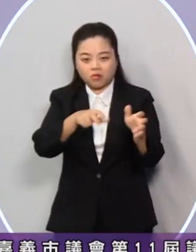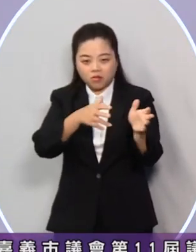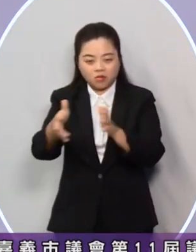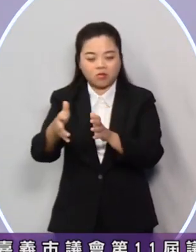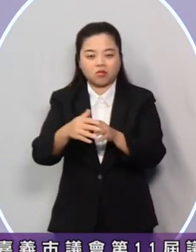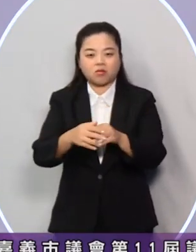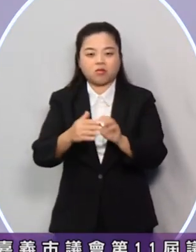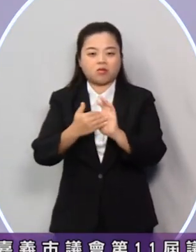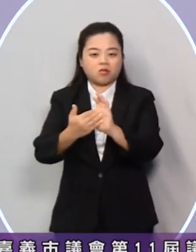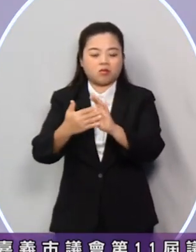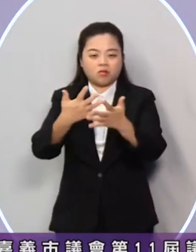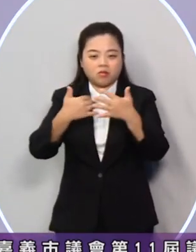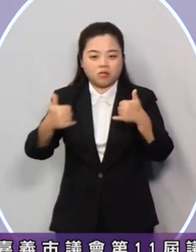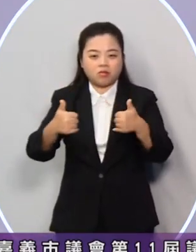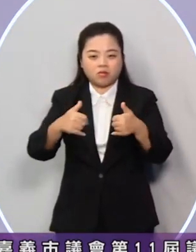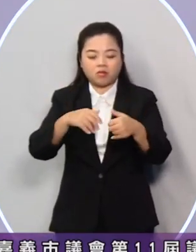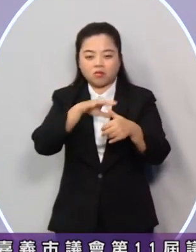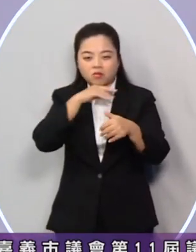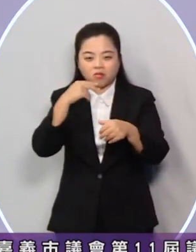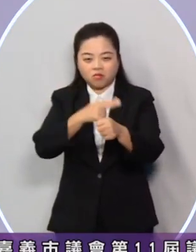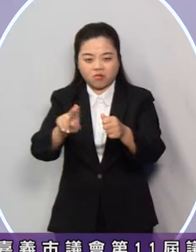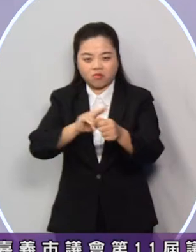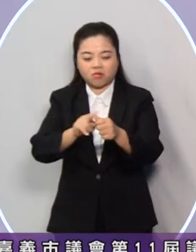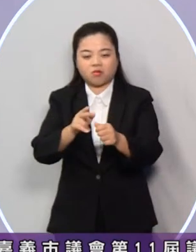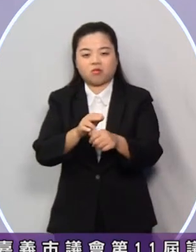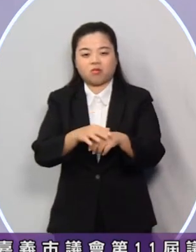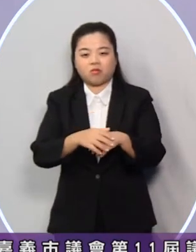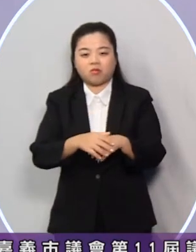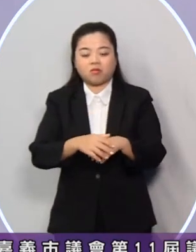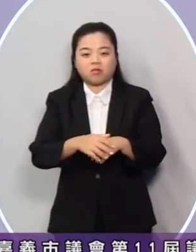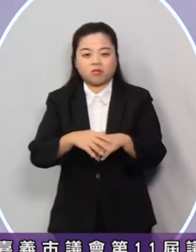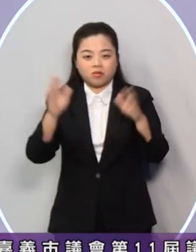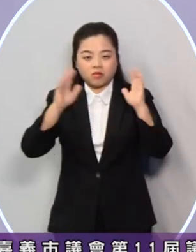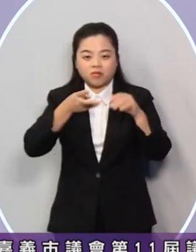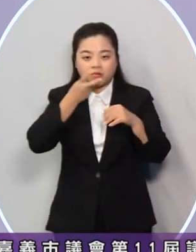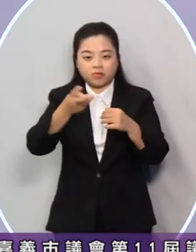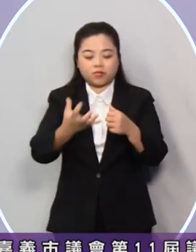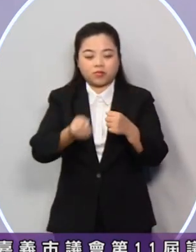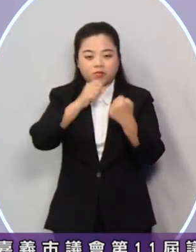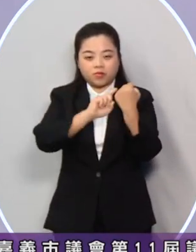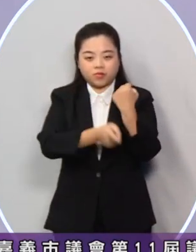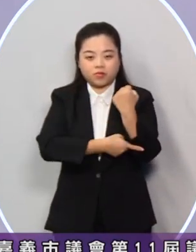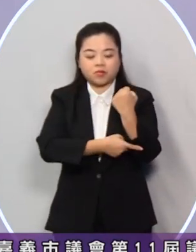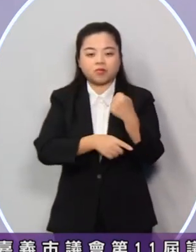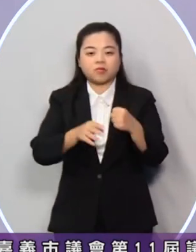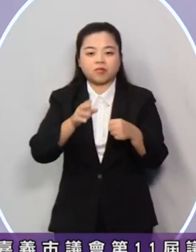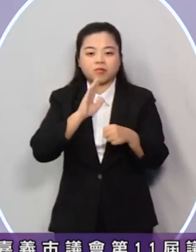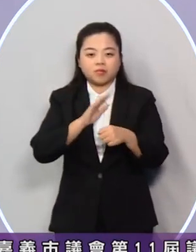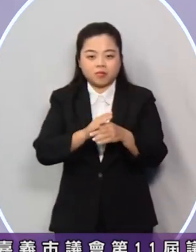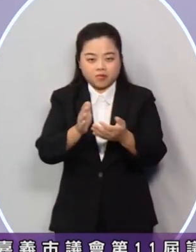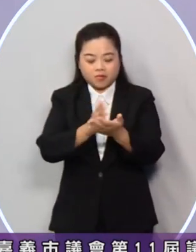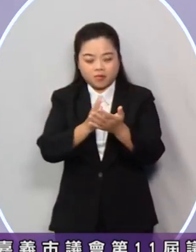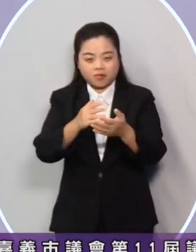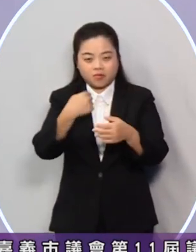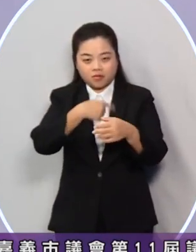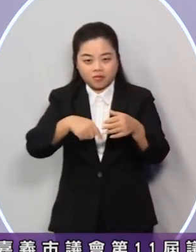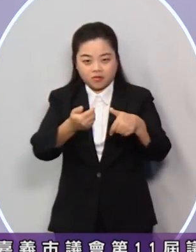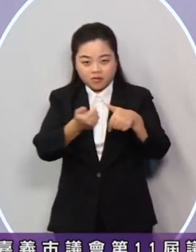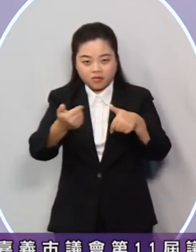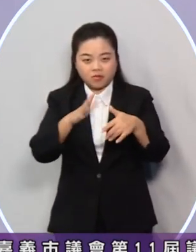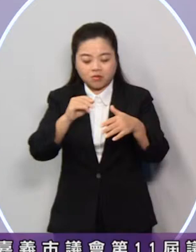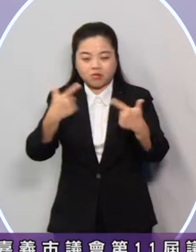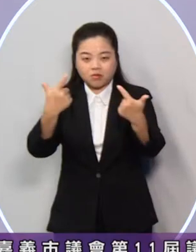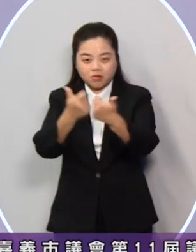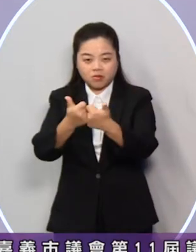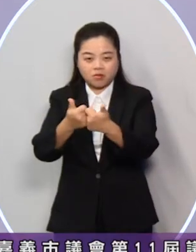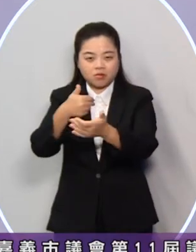止网络霸凌的乱象机制是不足的，儿少权法阻止识别身份资讯是否适用于